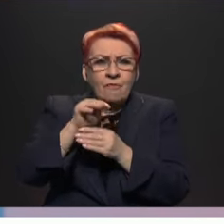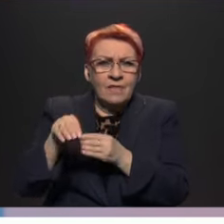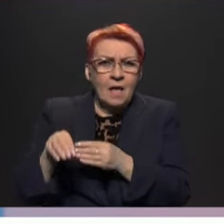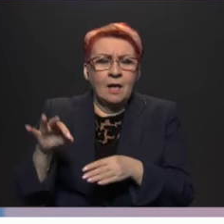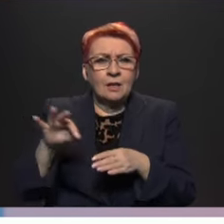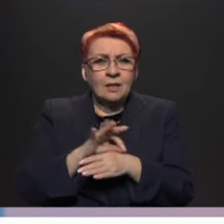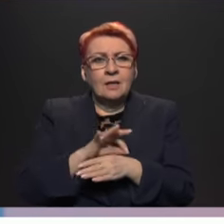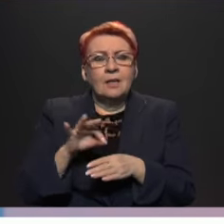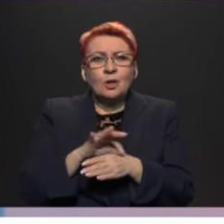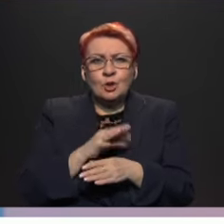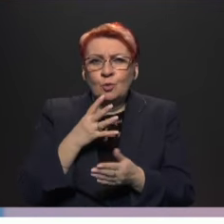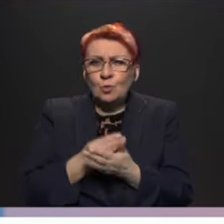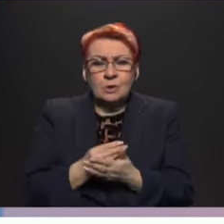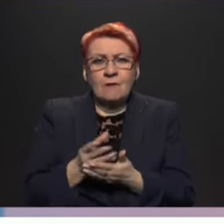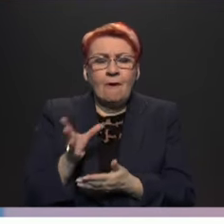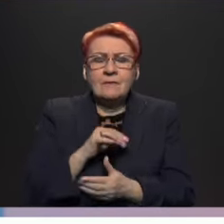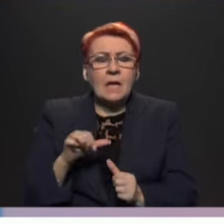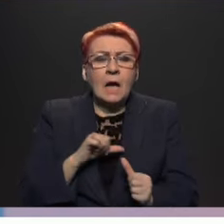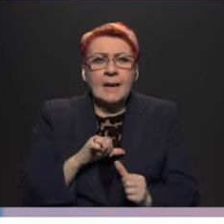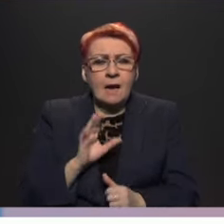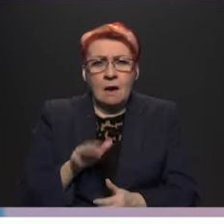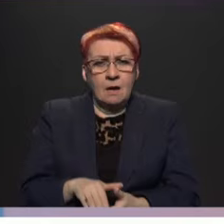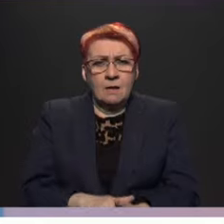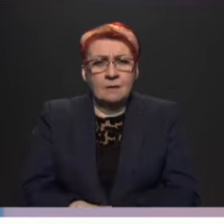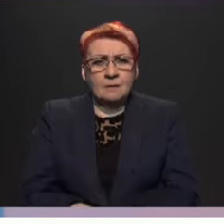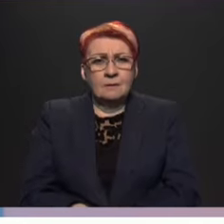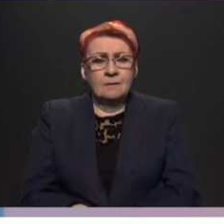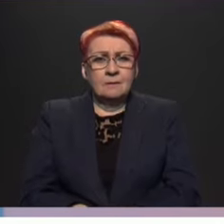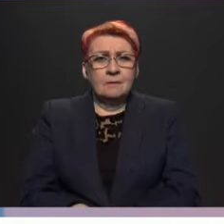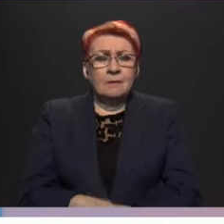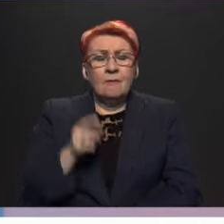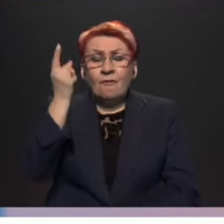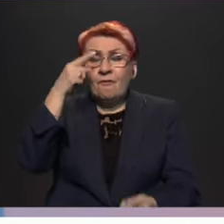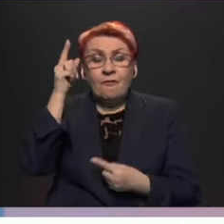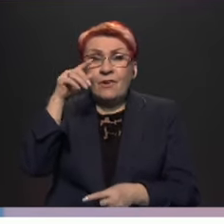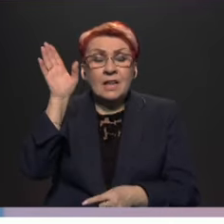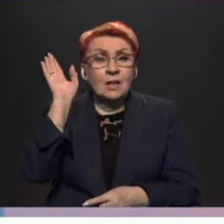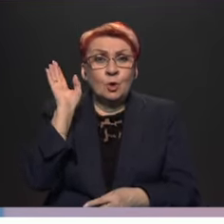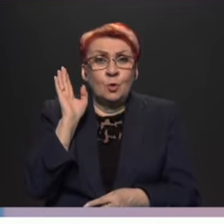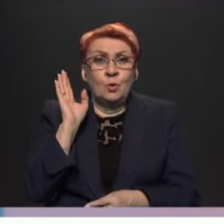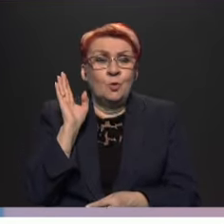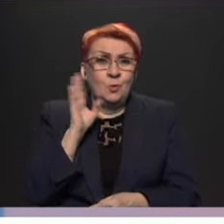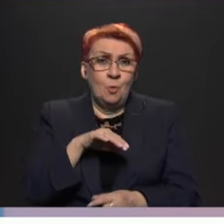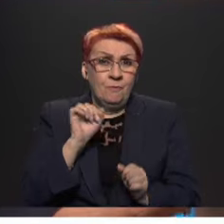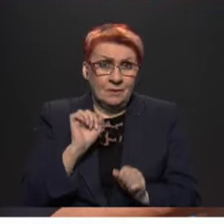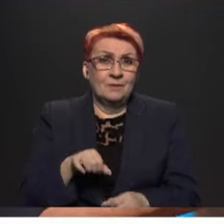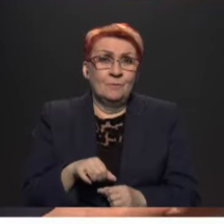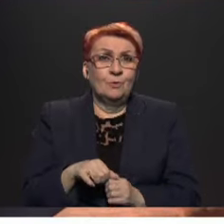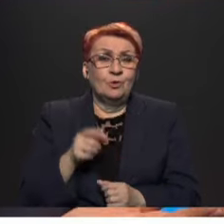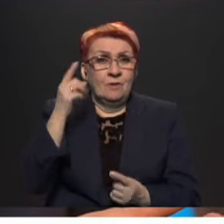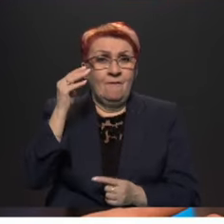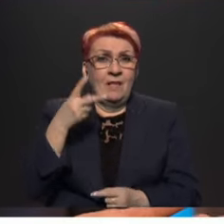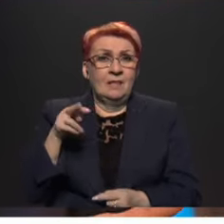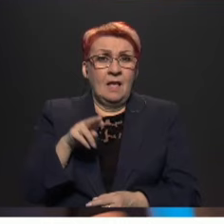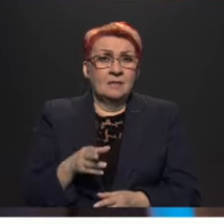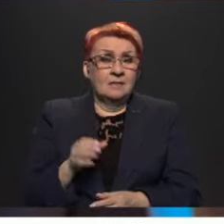свою супругу во всех грехах, то есть буквально выдумывая их, фантазируя. А фантазия может быть